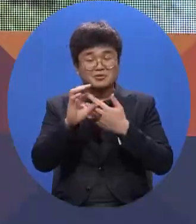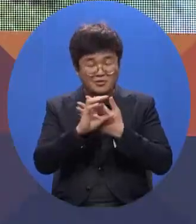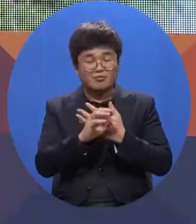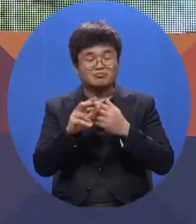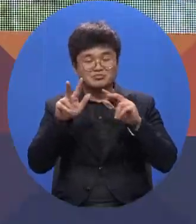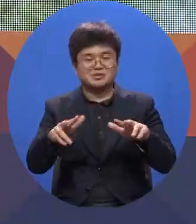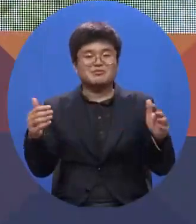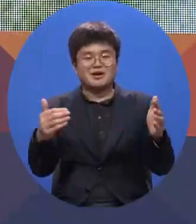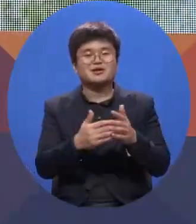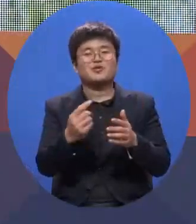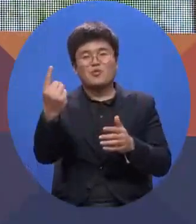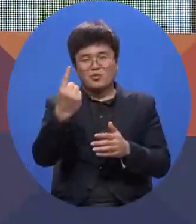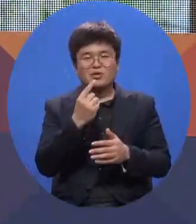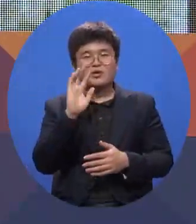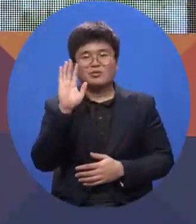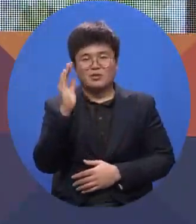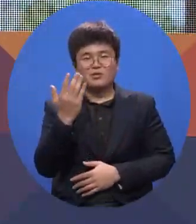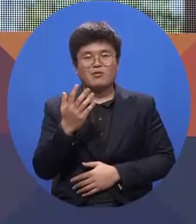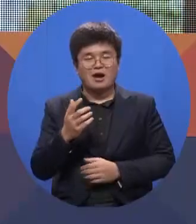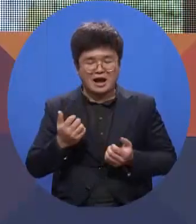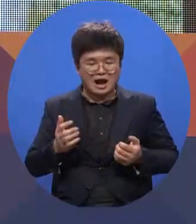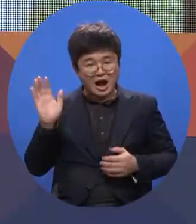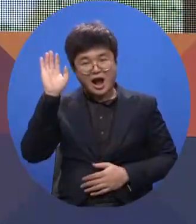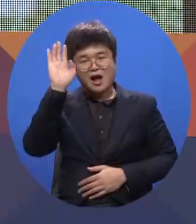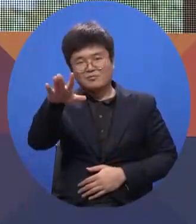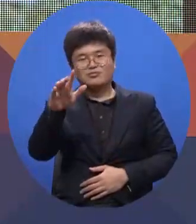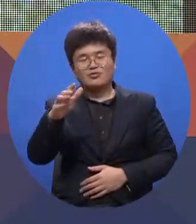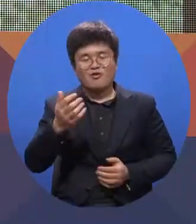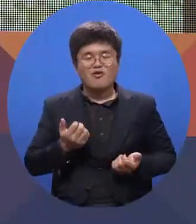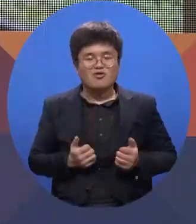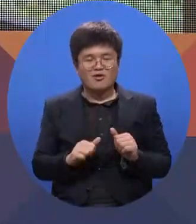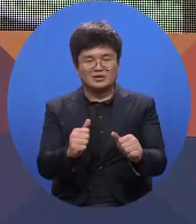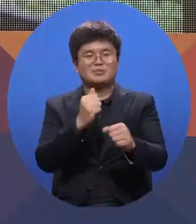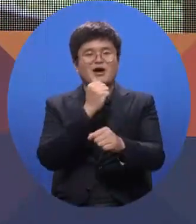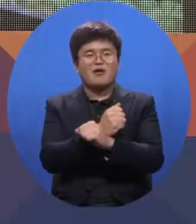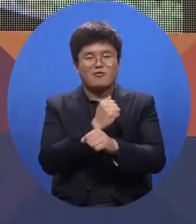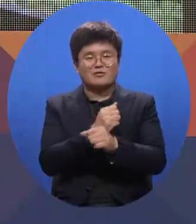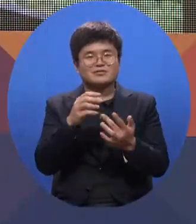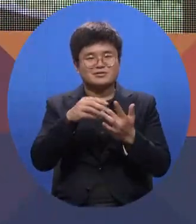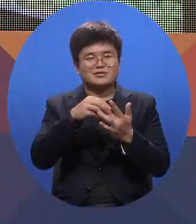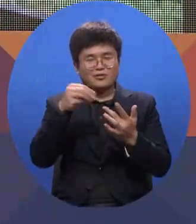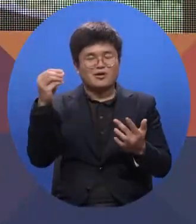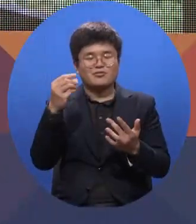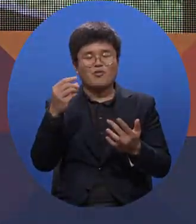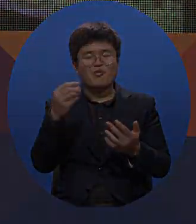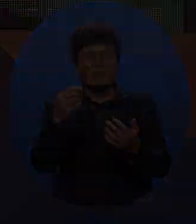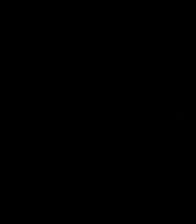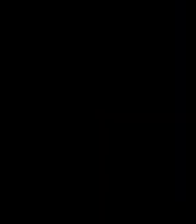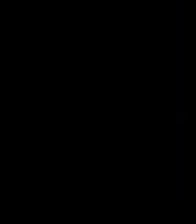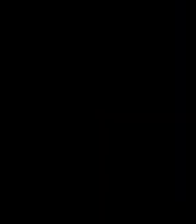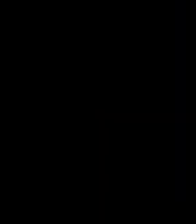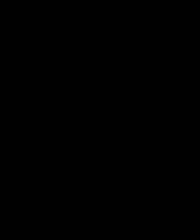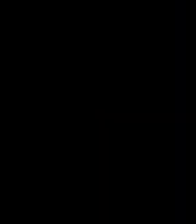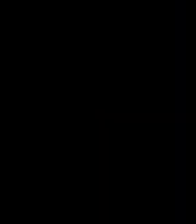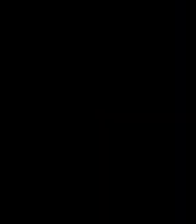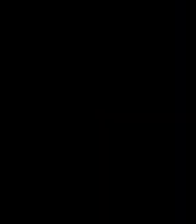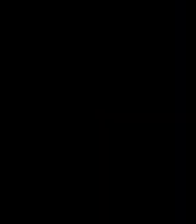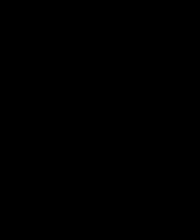앞으로 또 열심히 하고 선택적 열심히 해야 되겠다고 생각합니다